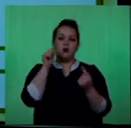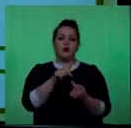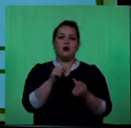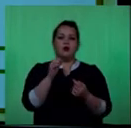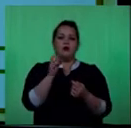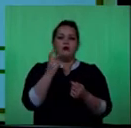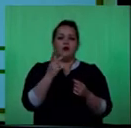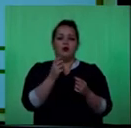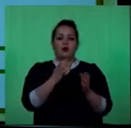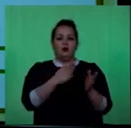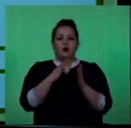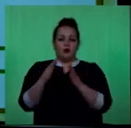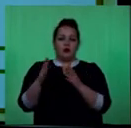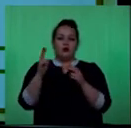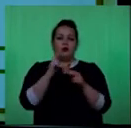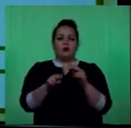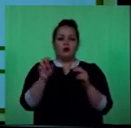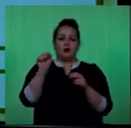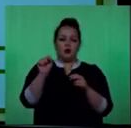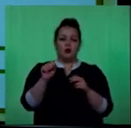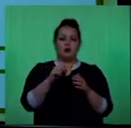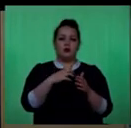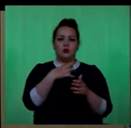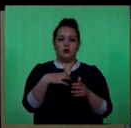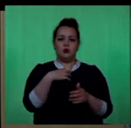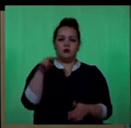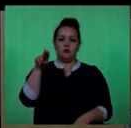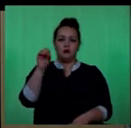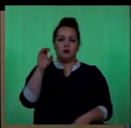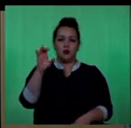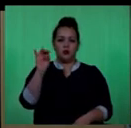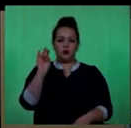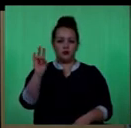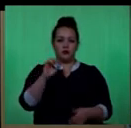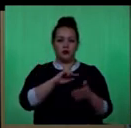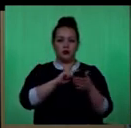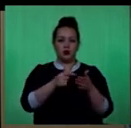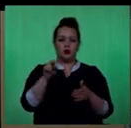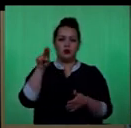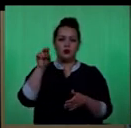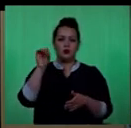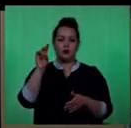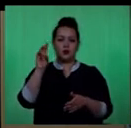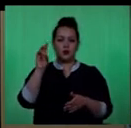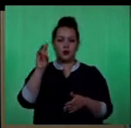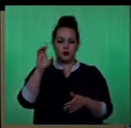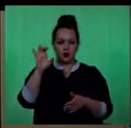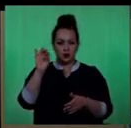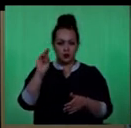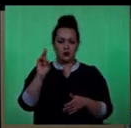окончании а основа песенка корень песен и суффикс к посмотрите